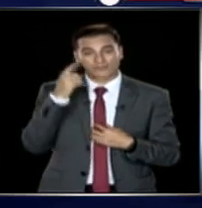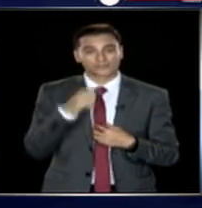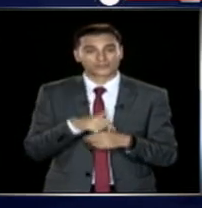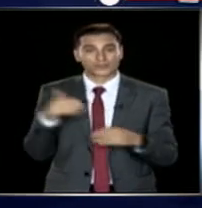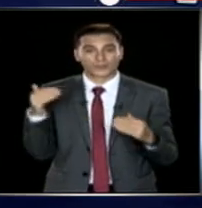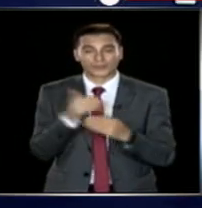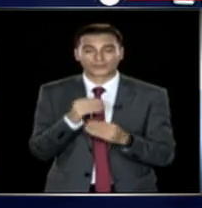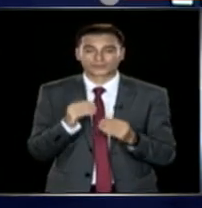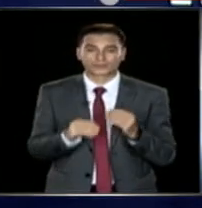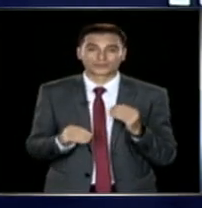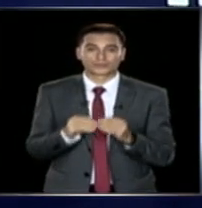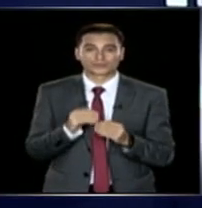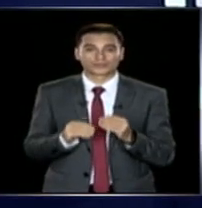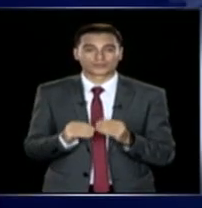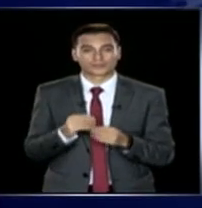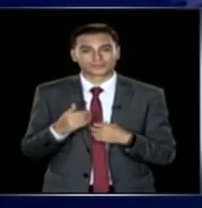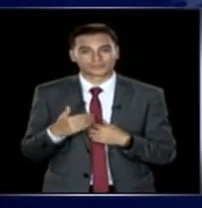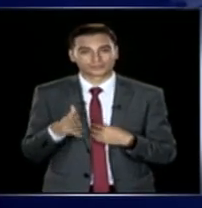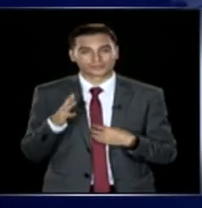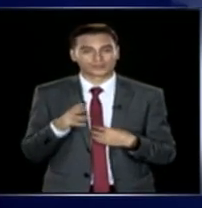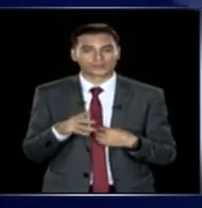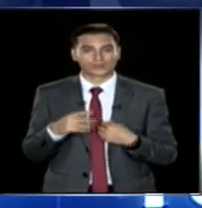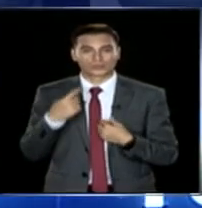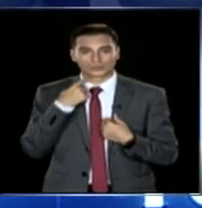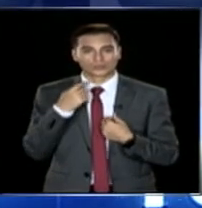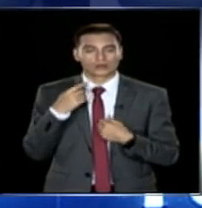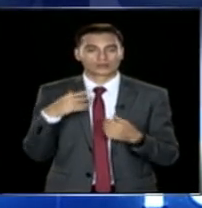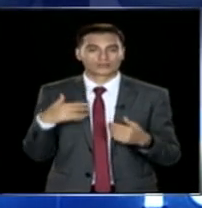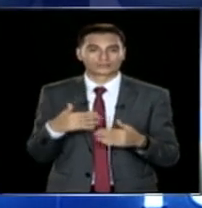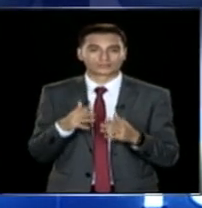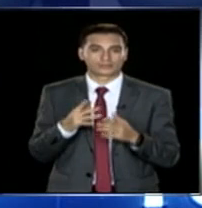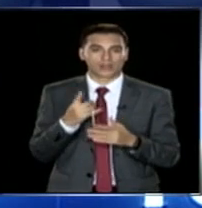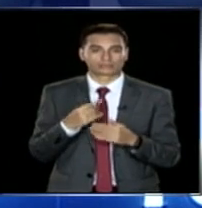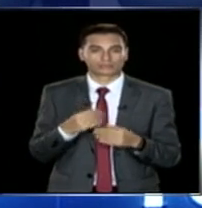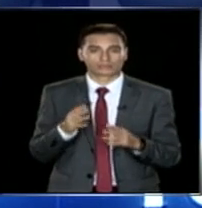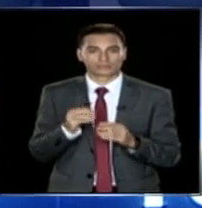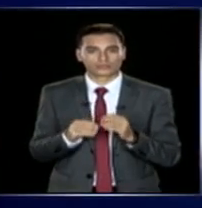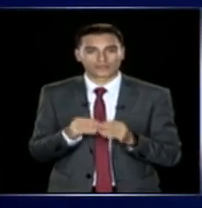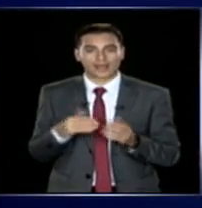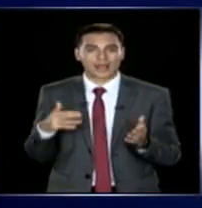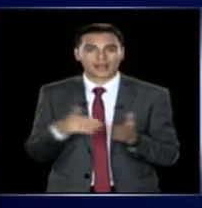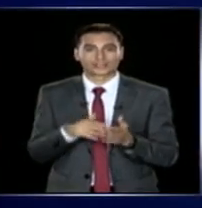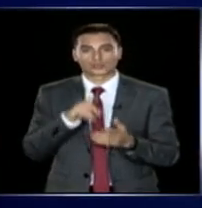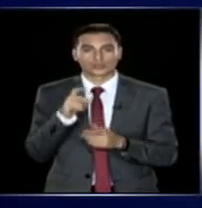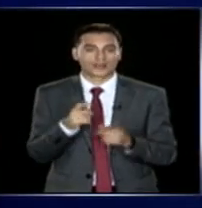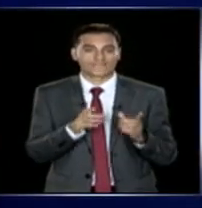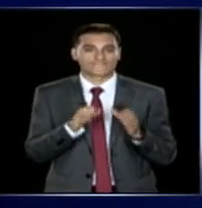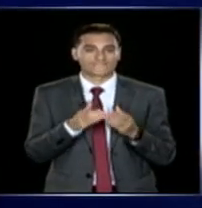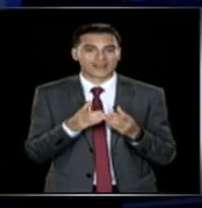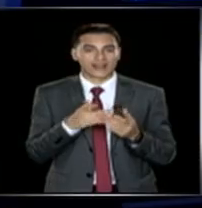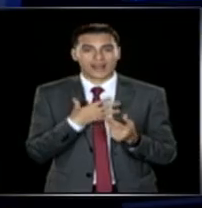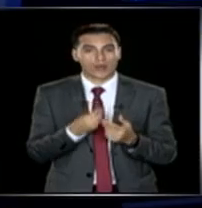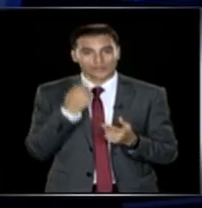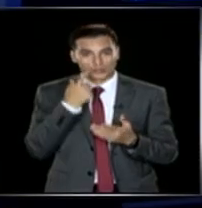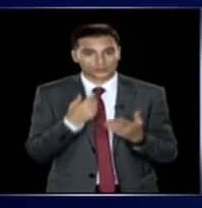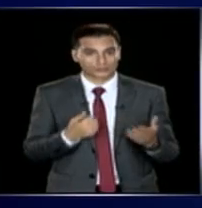هو اللي قال لي المريخ. خسارة جداً 10 نقط دول. خير. هارد لك يا طه. دلوقتي آخر سؤال في الفقرة لفريق